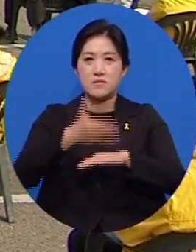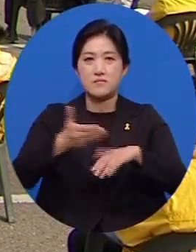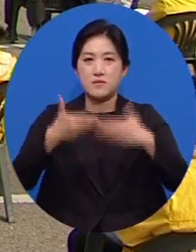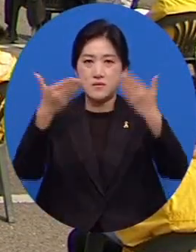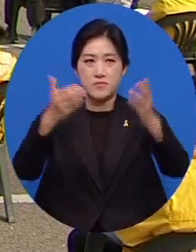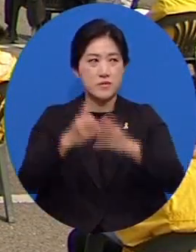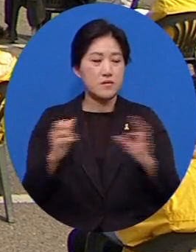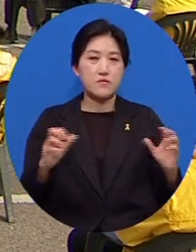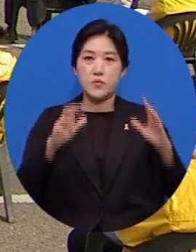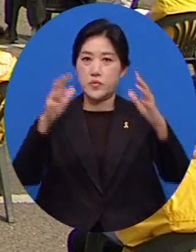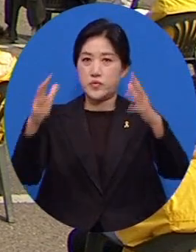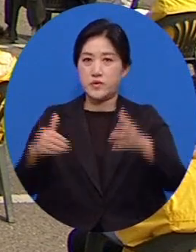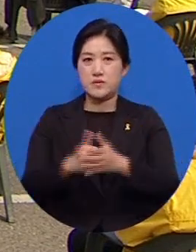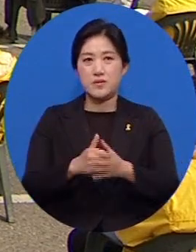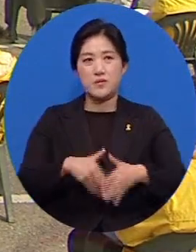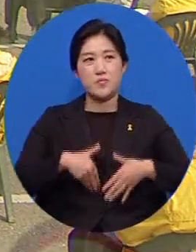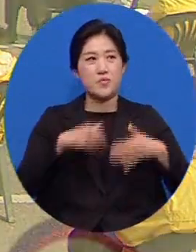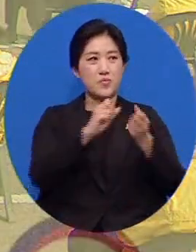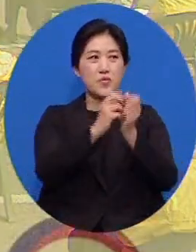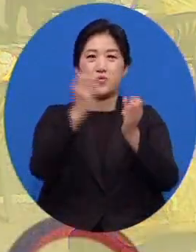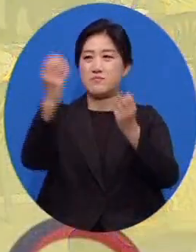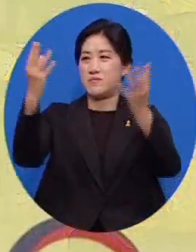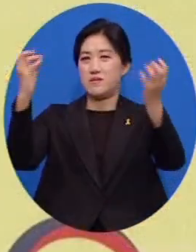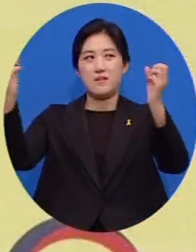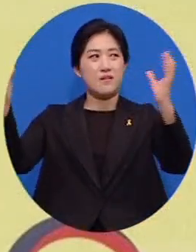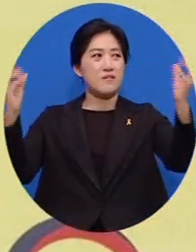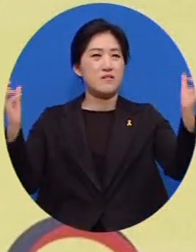온 세상에 봄꽃이 피어나고 있습니다.